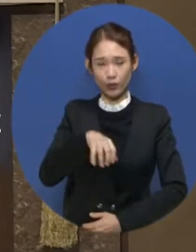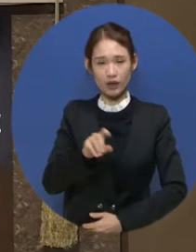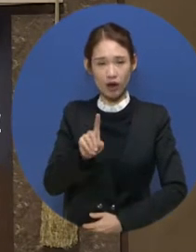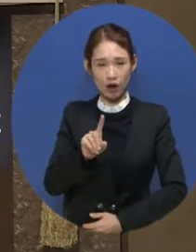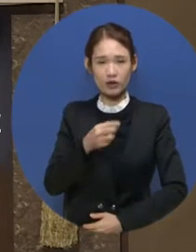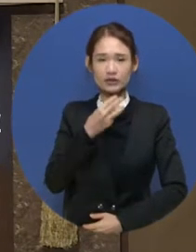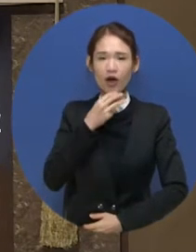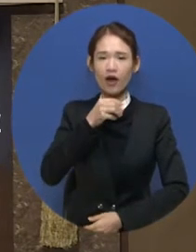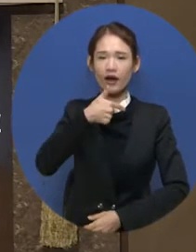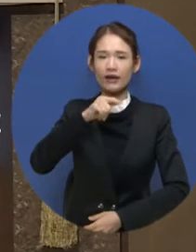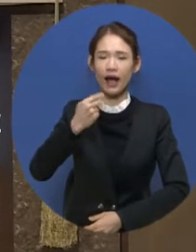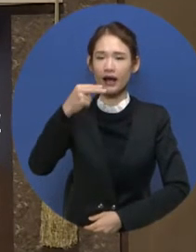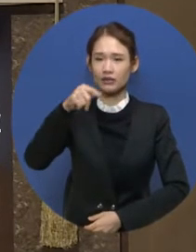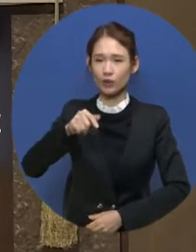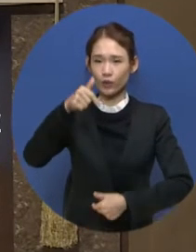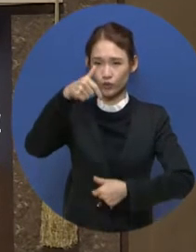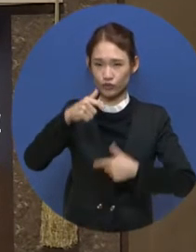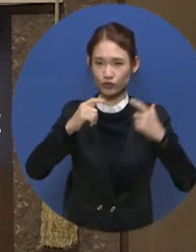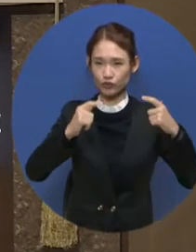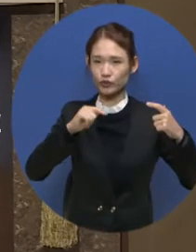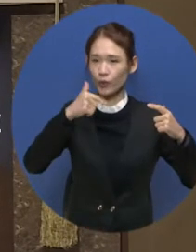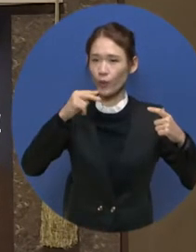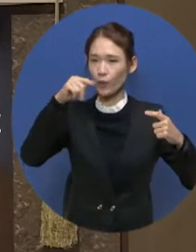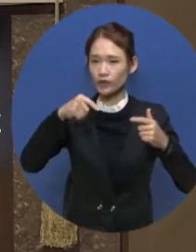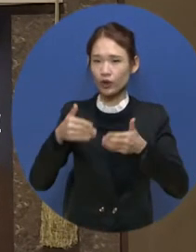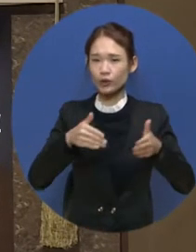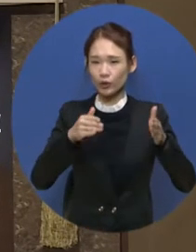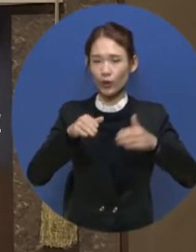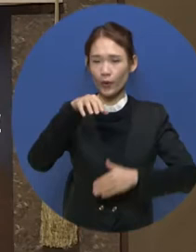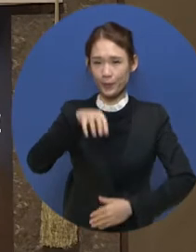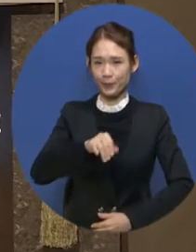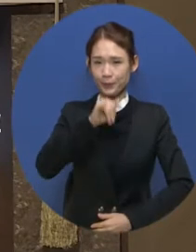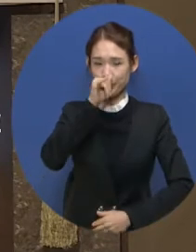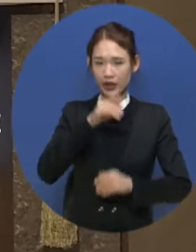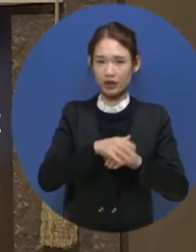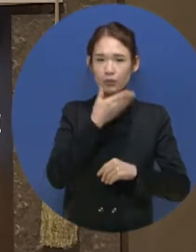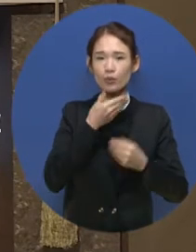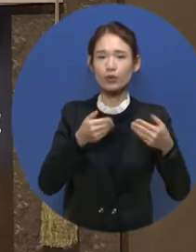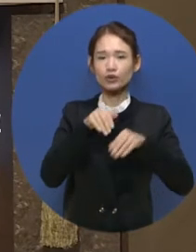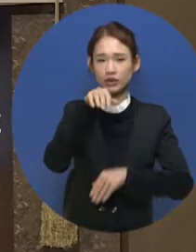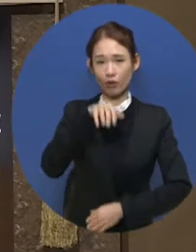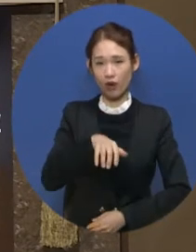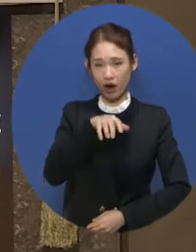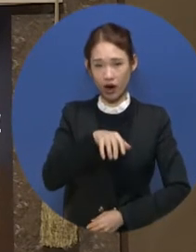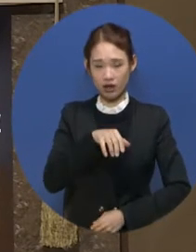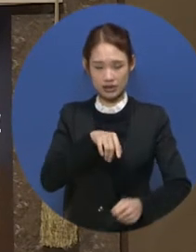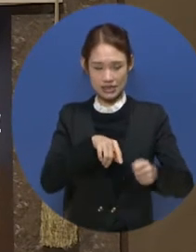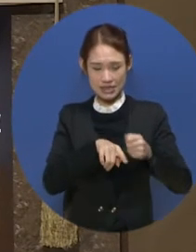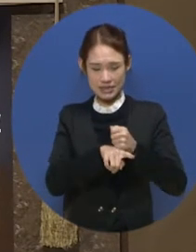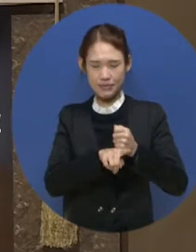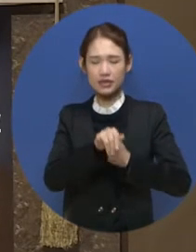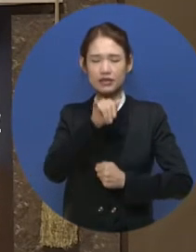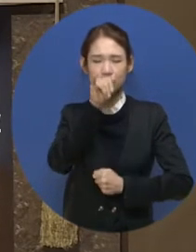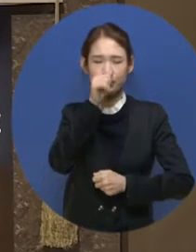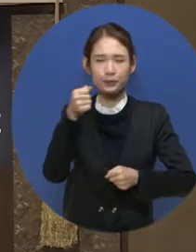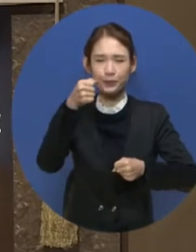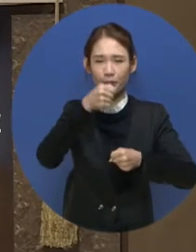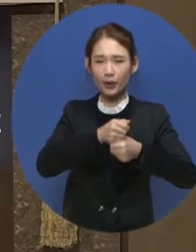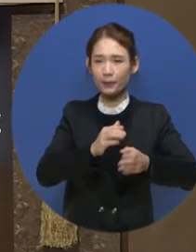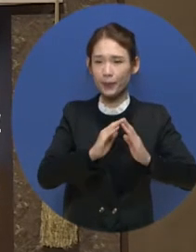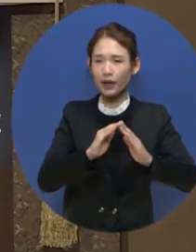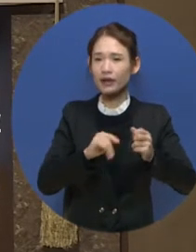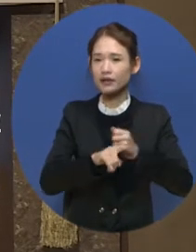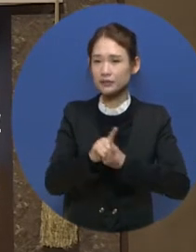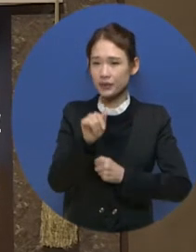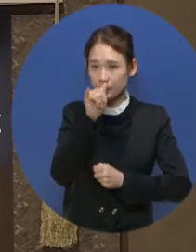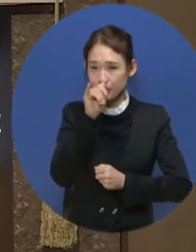강동구 고덕 로의 있습니다 4 어이 복지관이 생긴 의미가 조금 있는데요